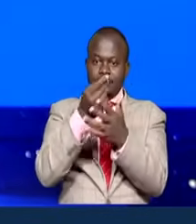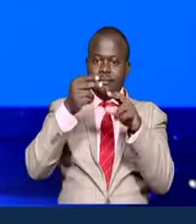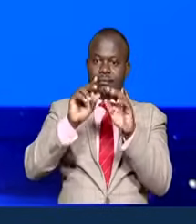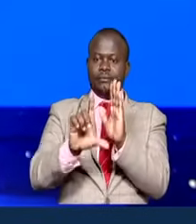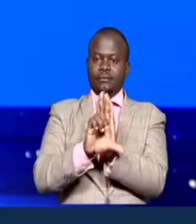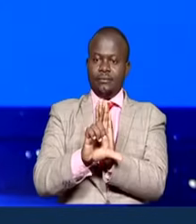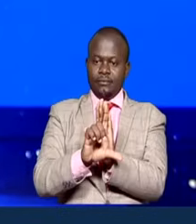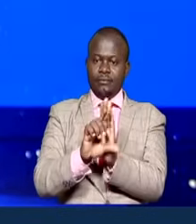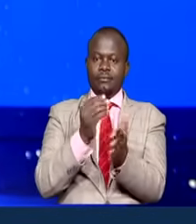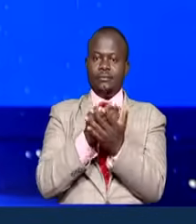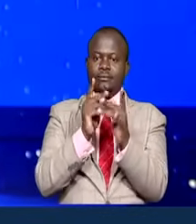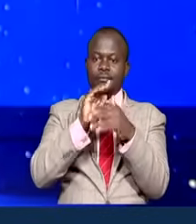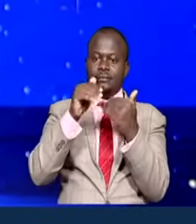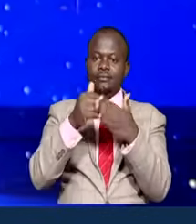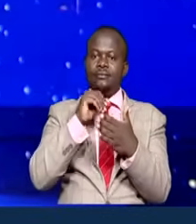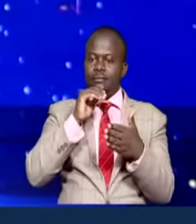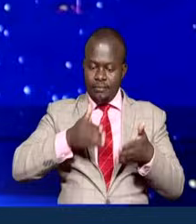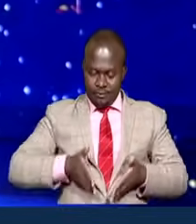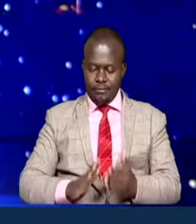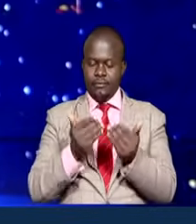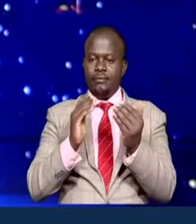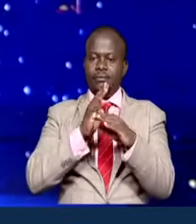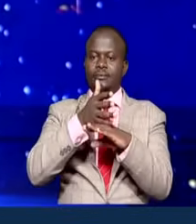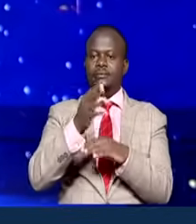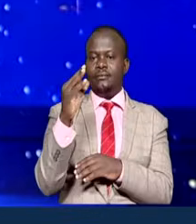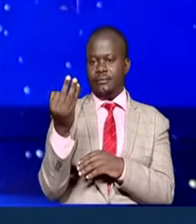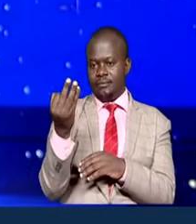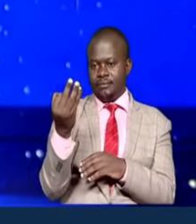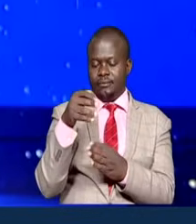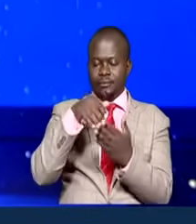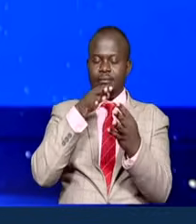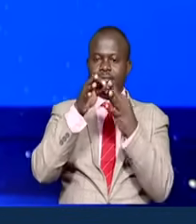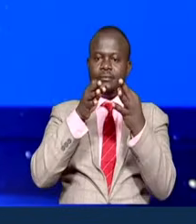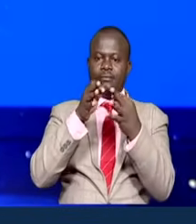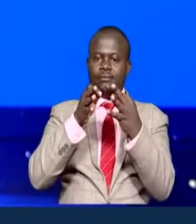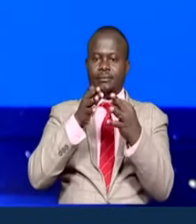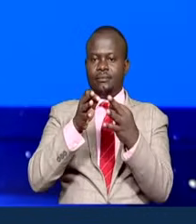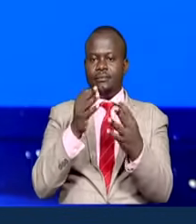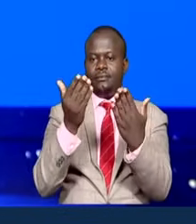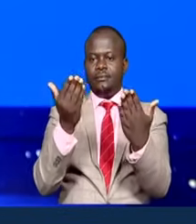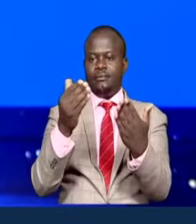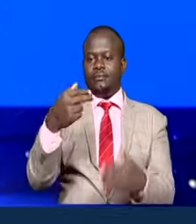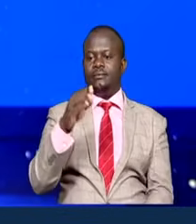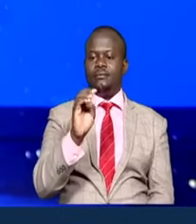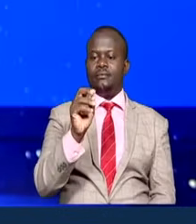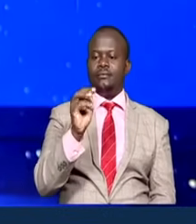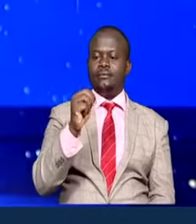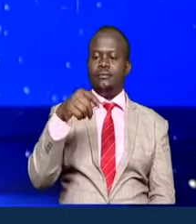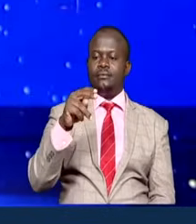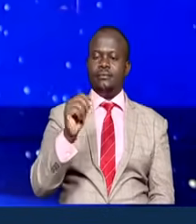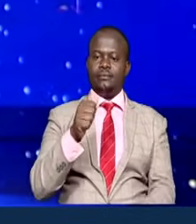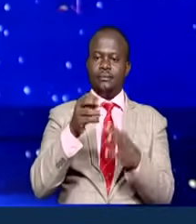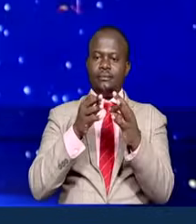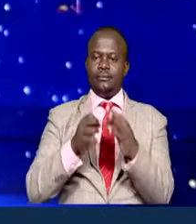amategeko asaba umuturage kutabyara abana barenze batatu. Kwizera John Patrick afatanyije na Habonimana Jean Claude bafite ibindi kuri iyi